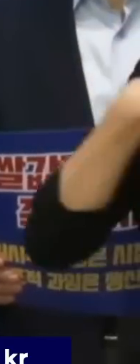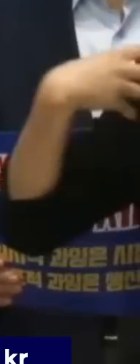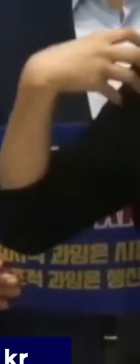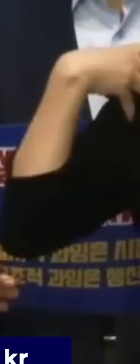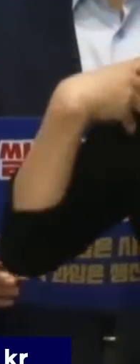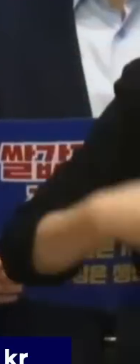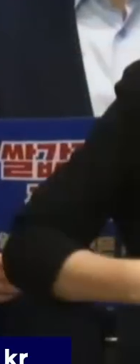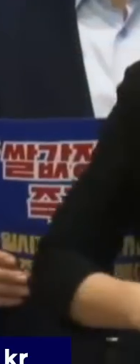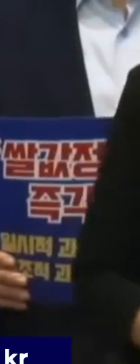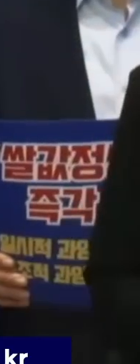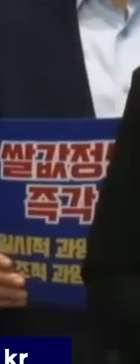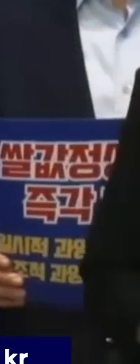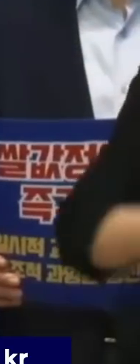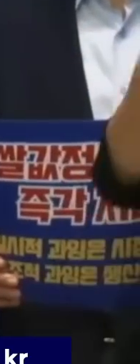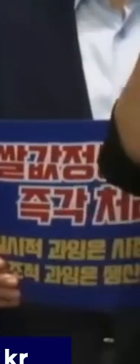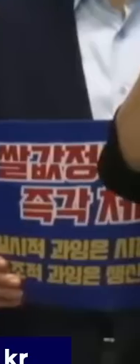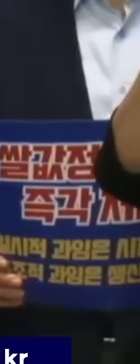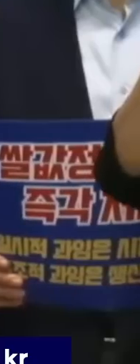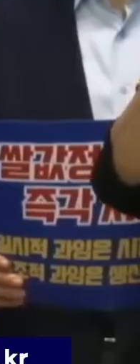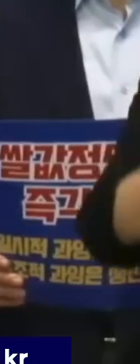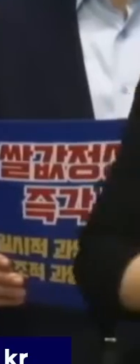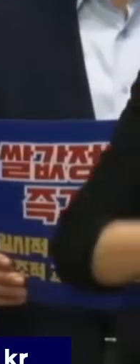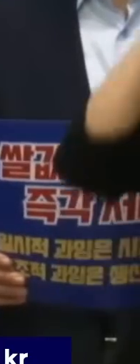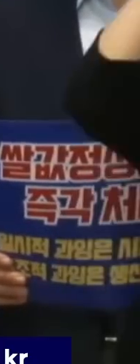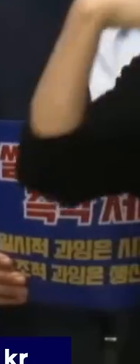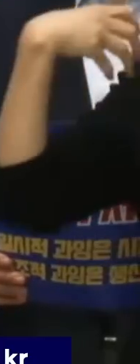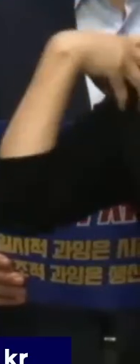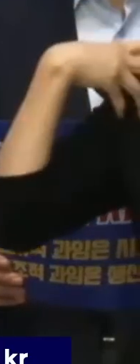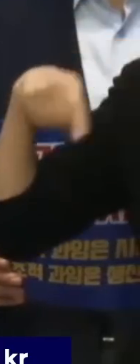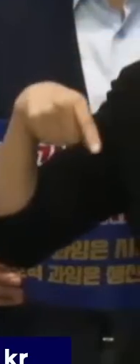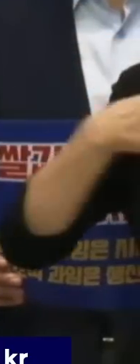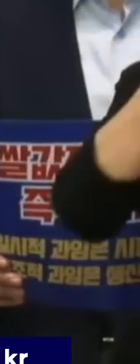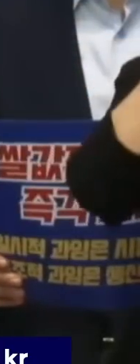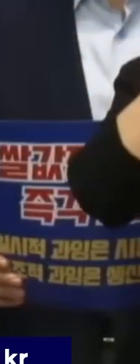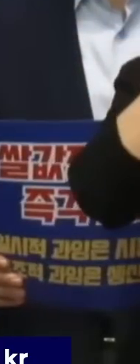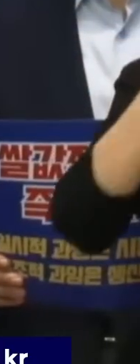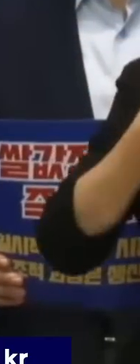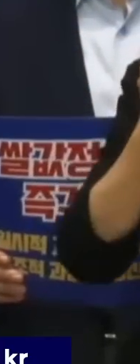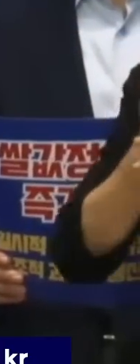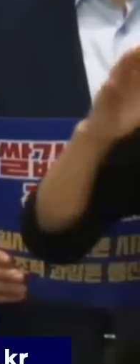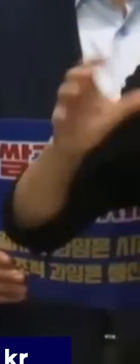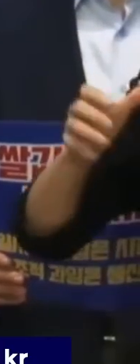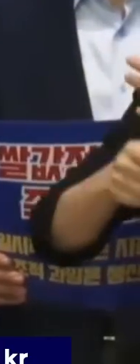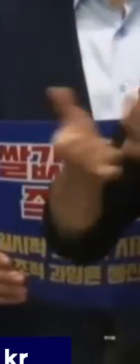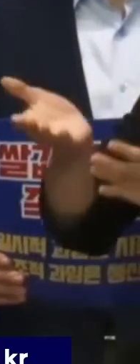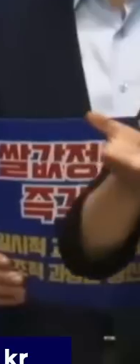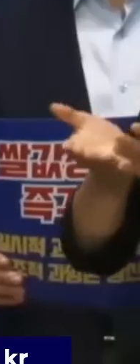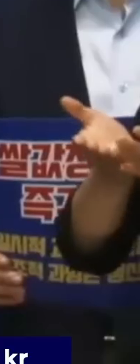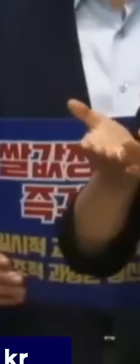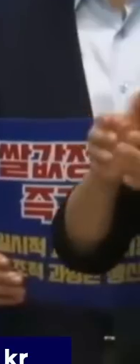최소한의 의무입니다. 넷째, 정부는 쌀 수입 물량을 개선할 수 있도록